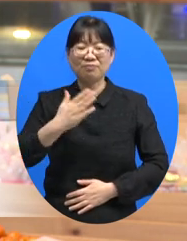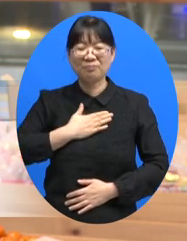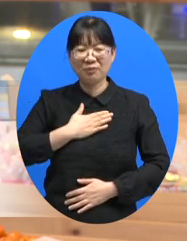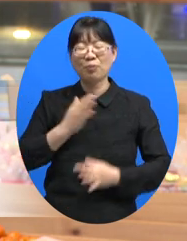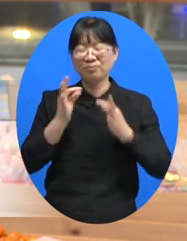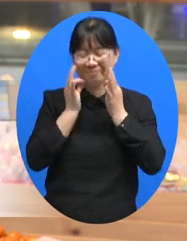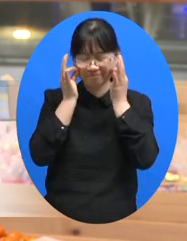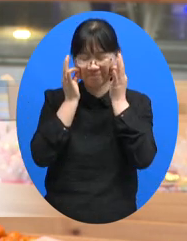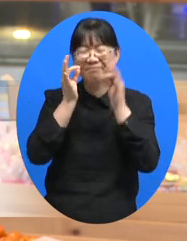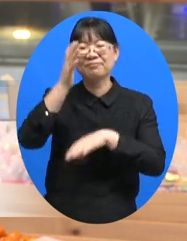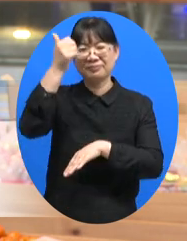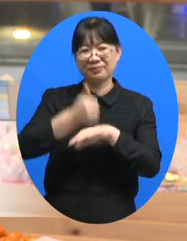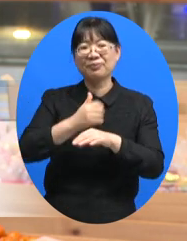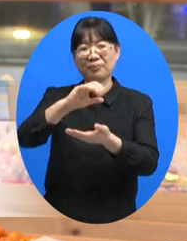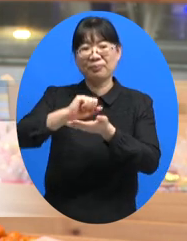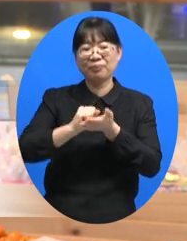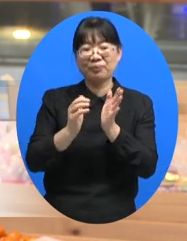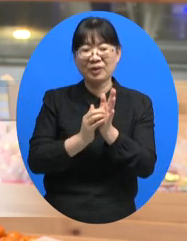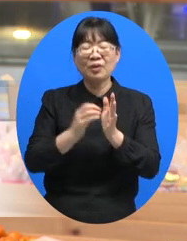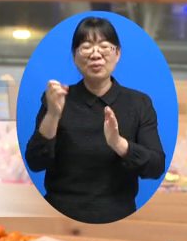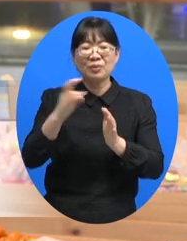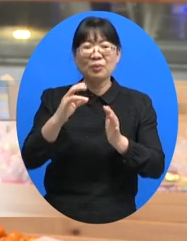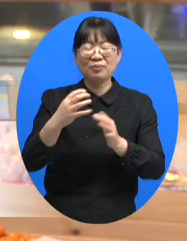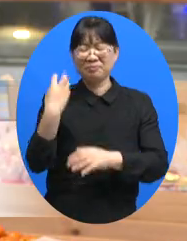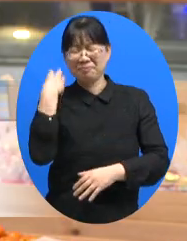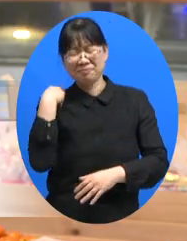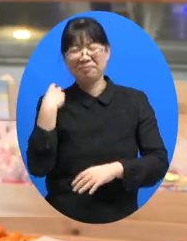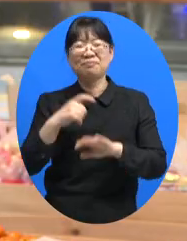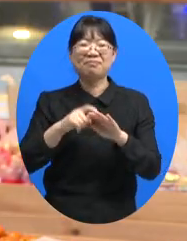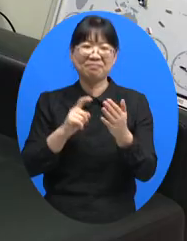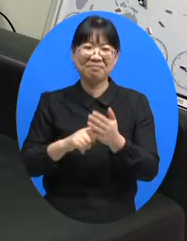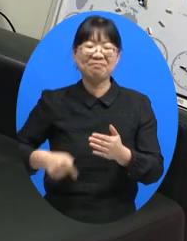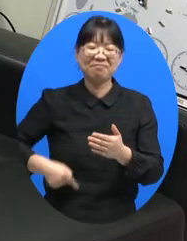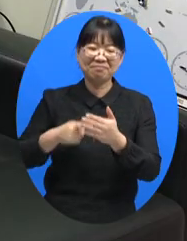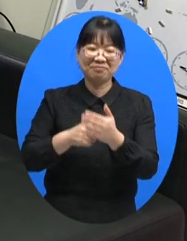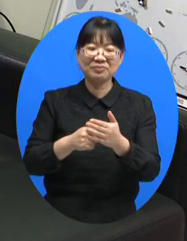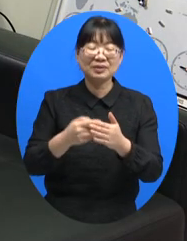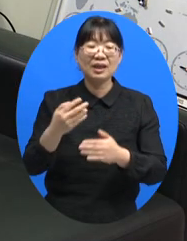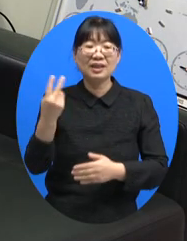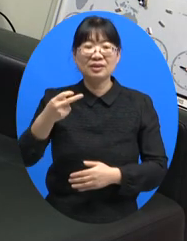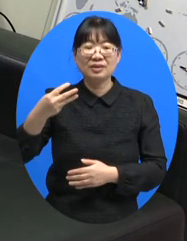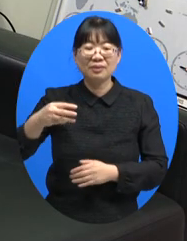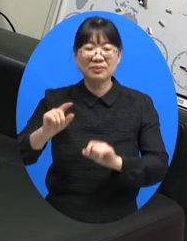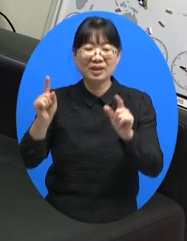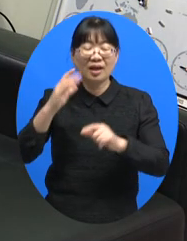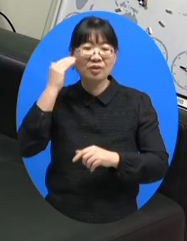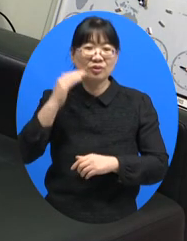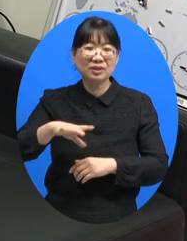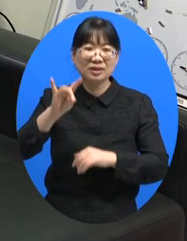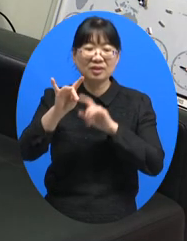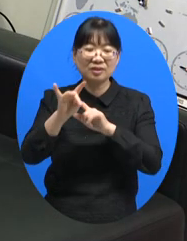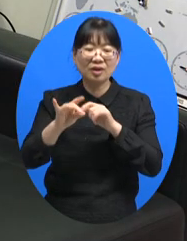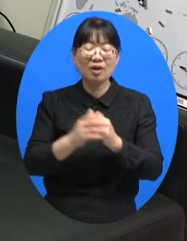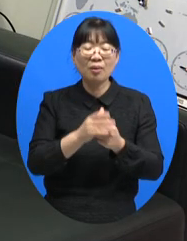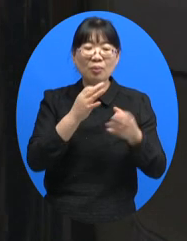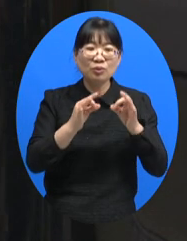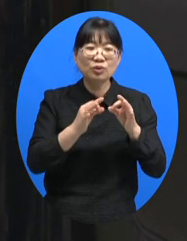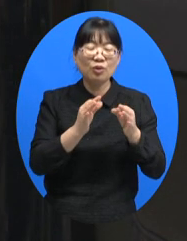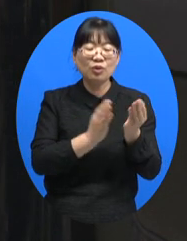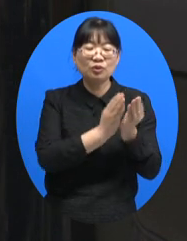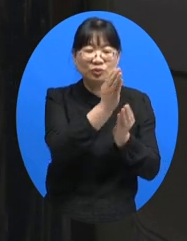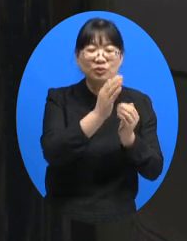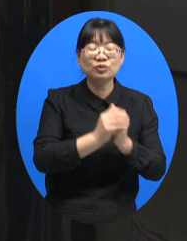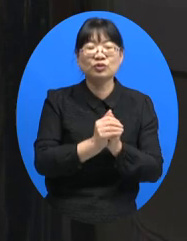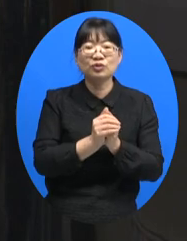노력 때문에 그렇다는 그렇다고 봅니다. 그리고 해야 된다는 마음. 지난 2003년 국내 최초로 포도 수출